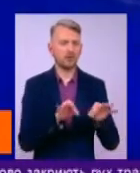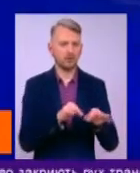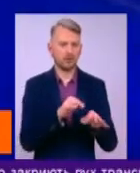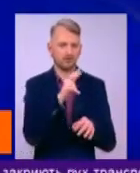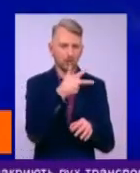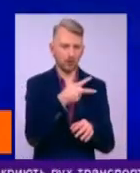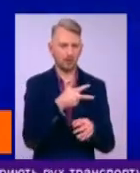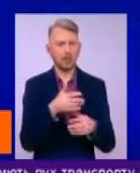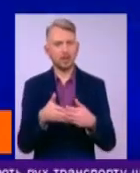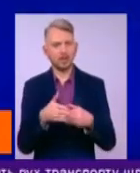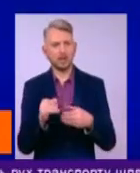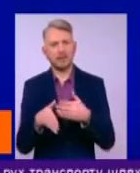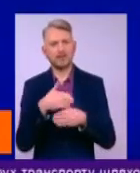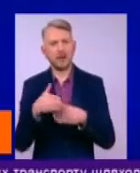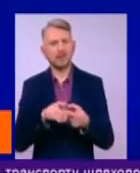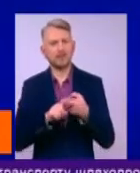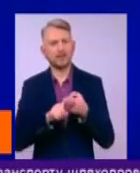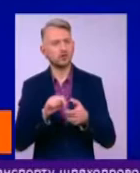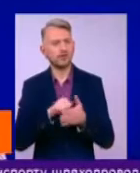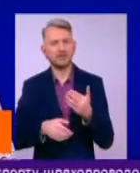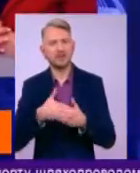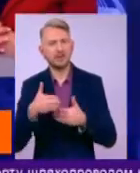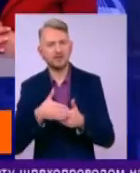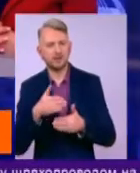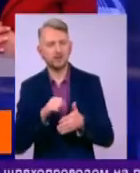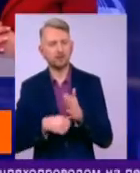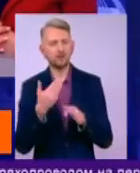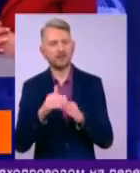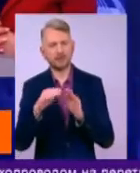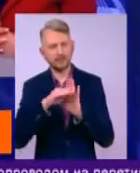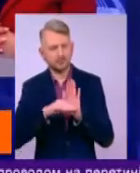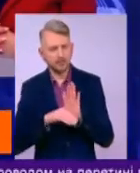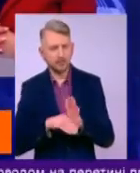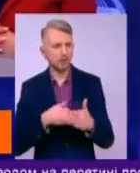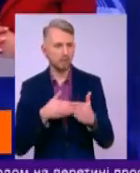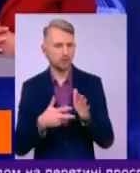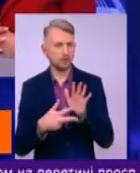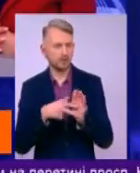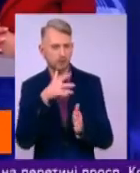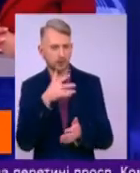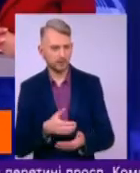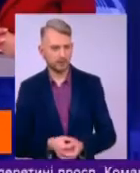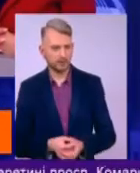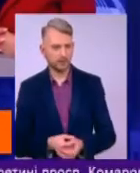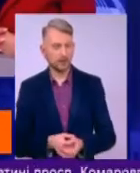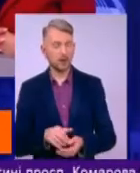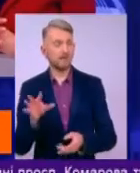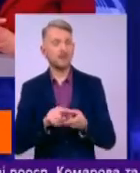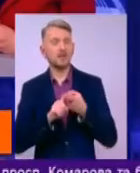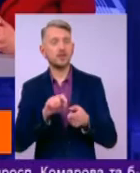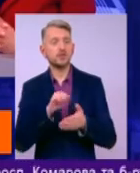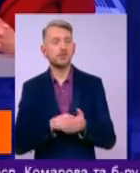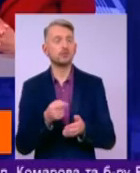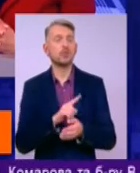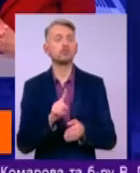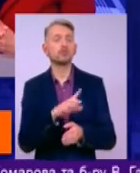і санкція в залежності від санкцій, скажімо так, від частин, максимум 8 років. Ну, все залежить від тих дій,